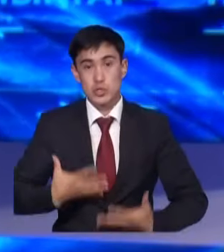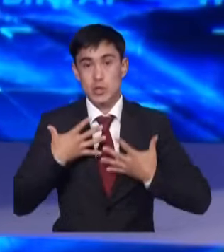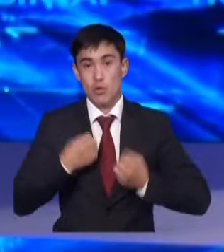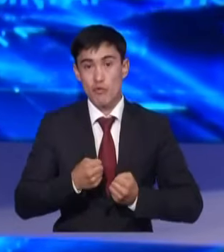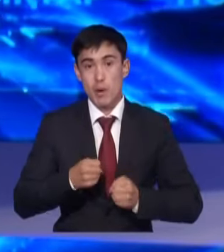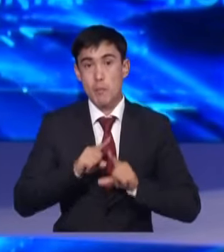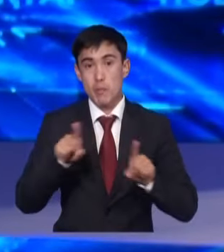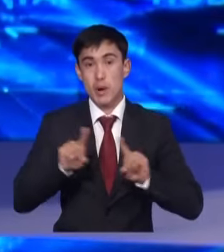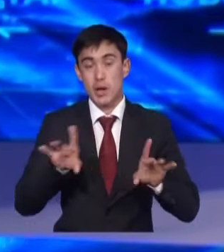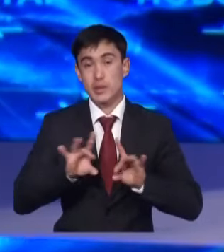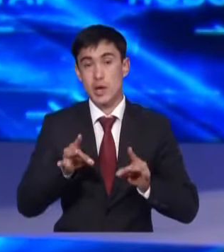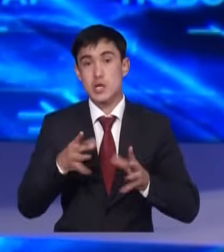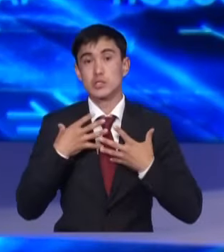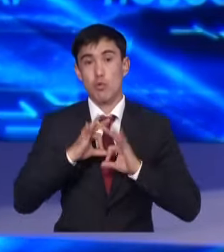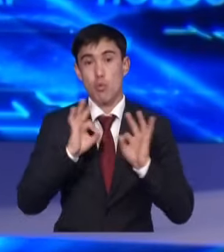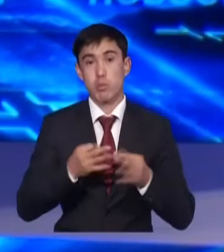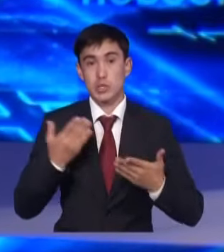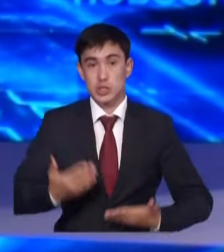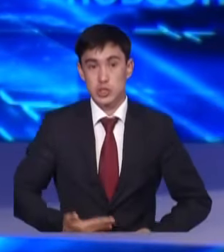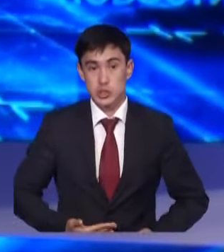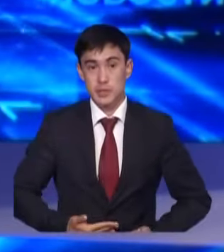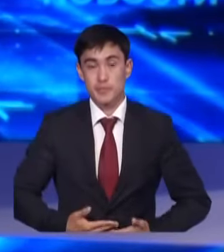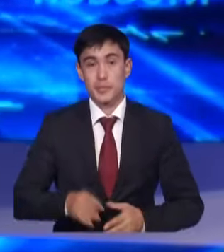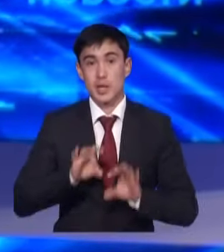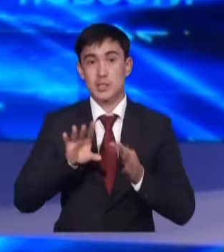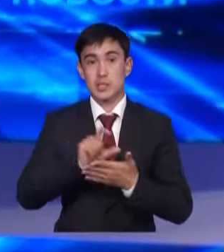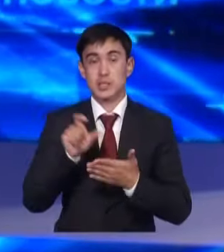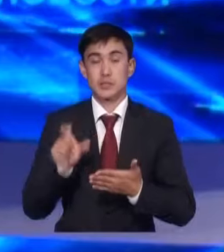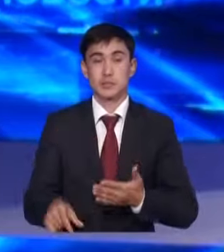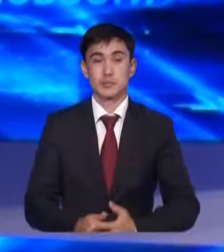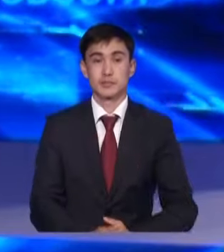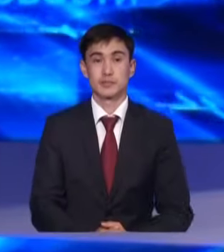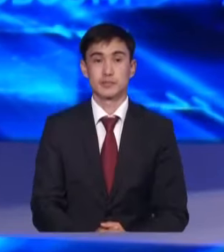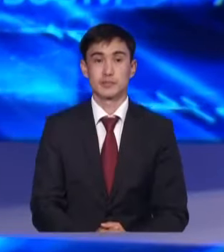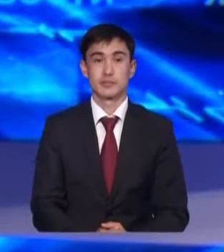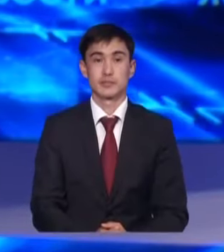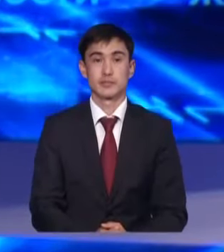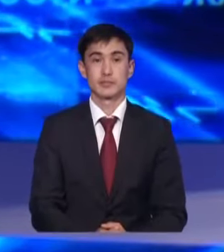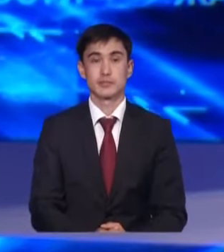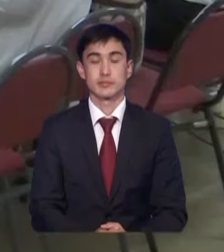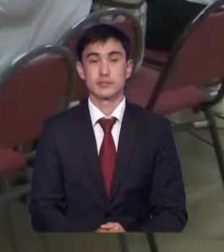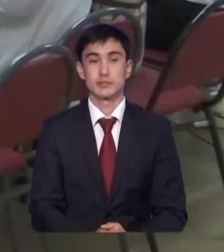репродуктивного здоровья и пропаганда здорового образа жизни. Айгерим Купаева продолжит тему.